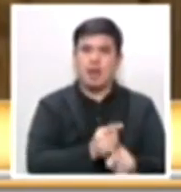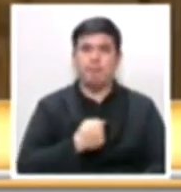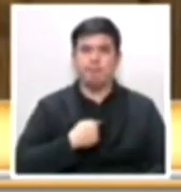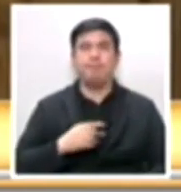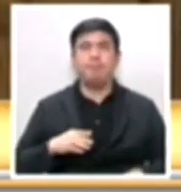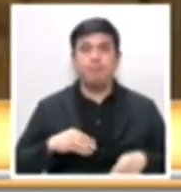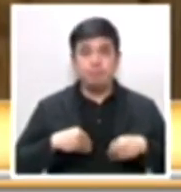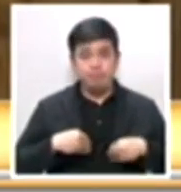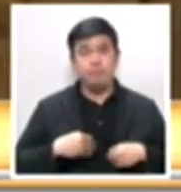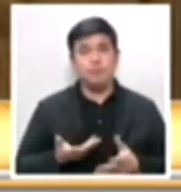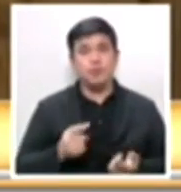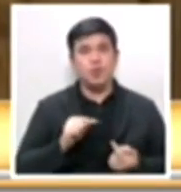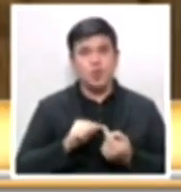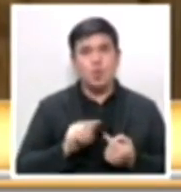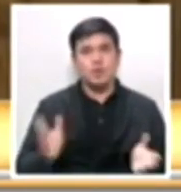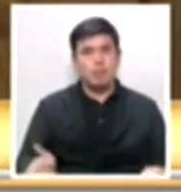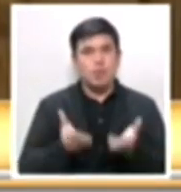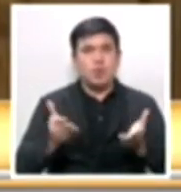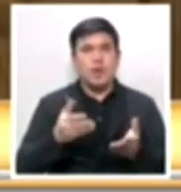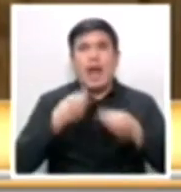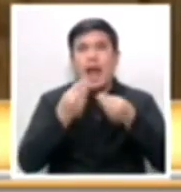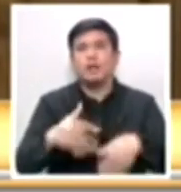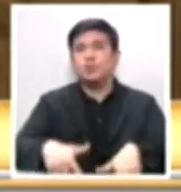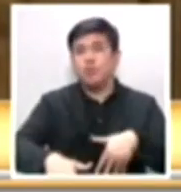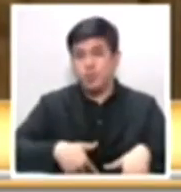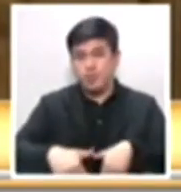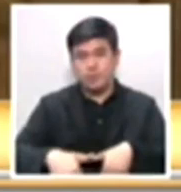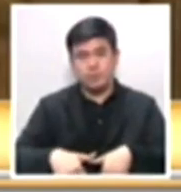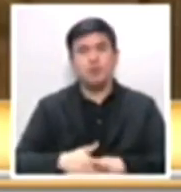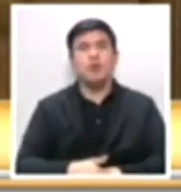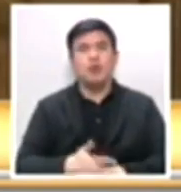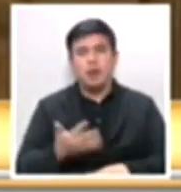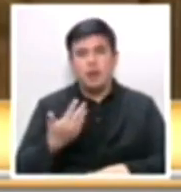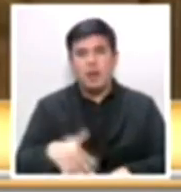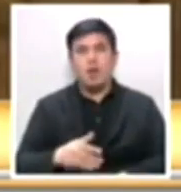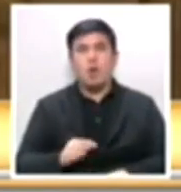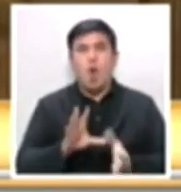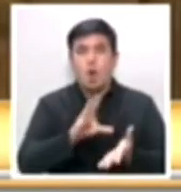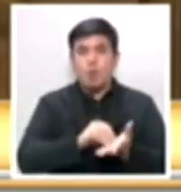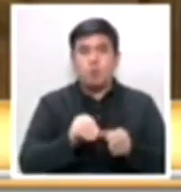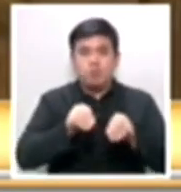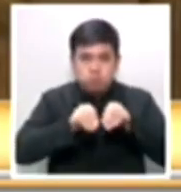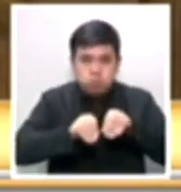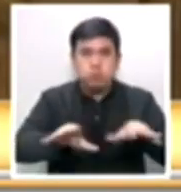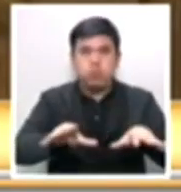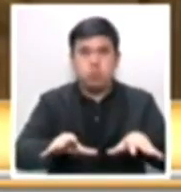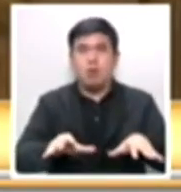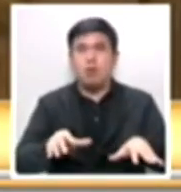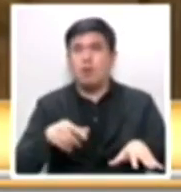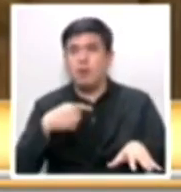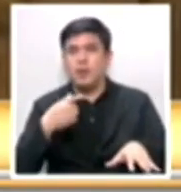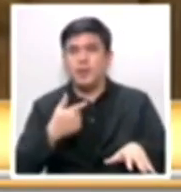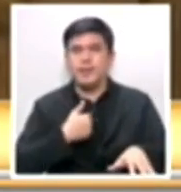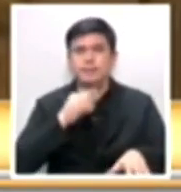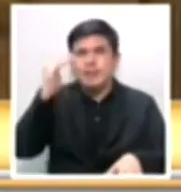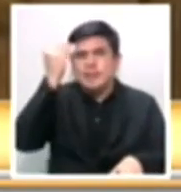องประชาชนอย่างนั้นนะครับส่วนนี้เรื่องของการเปิดเผยข้อมูลผมจะไปดำเนินการให้ว่าเว้นแต่ผ